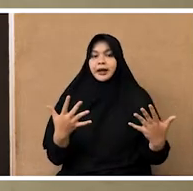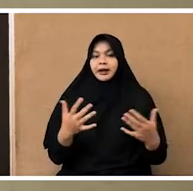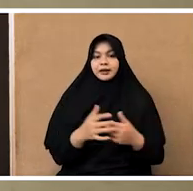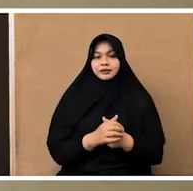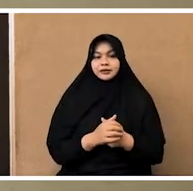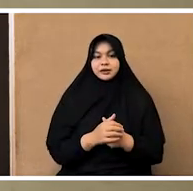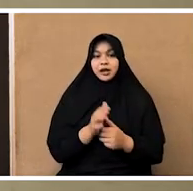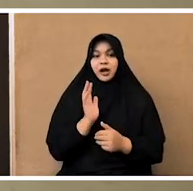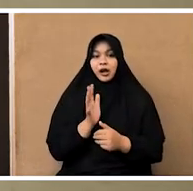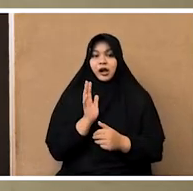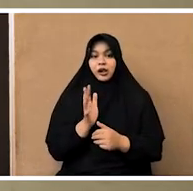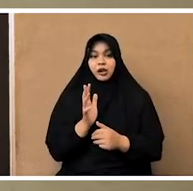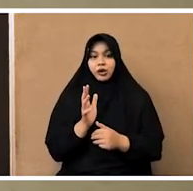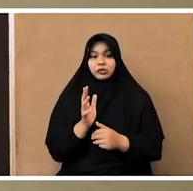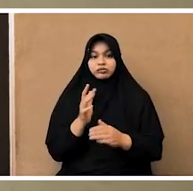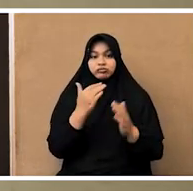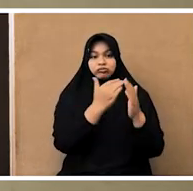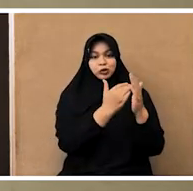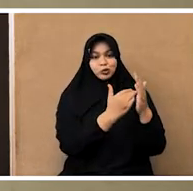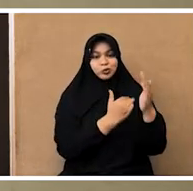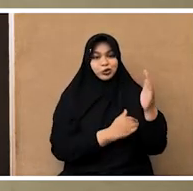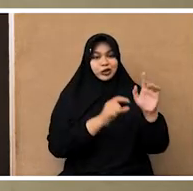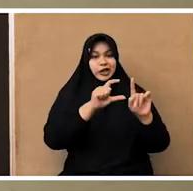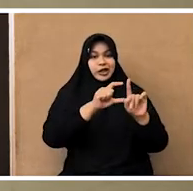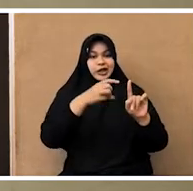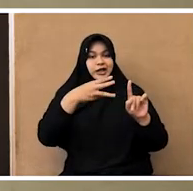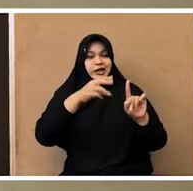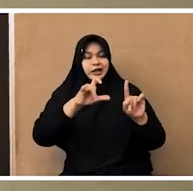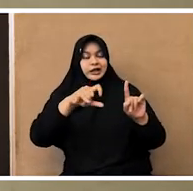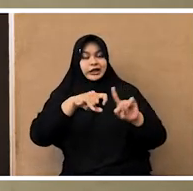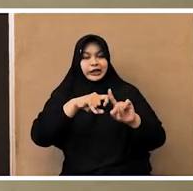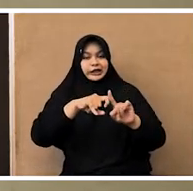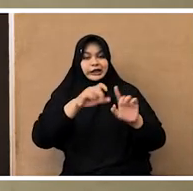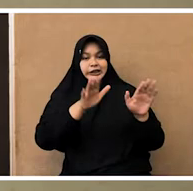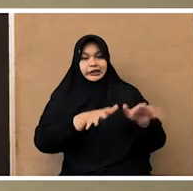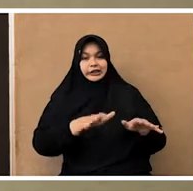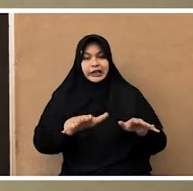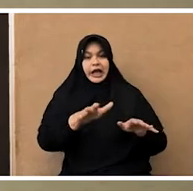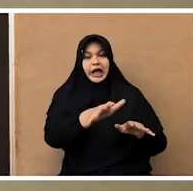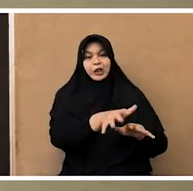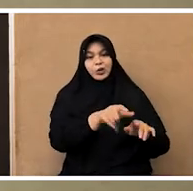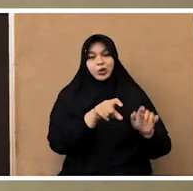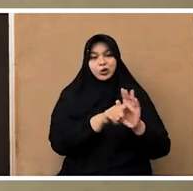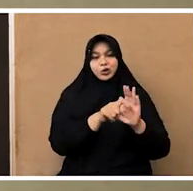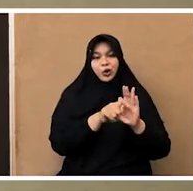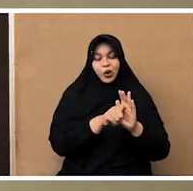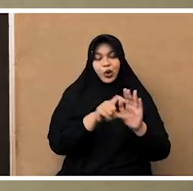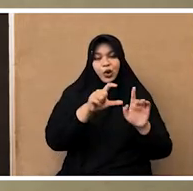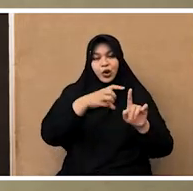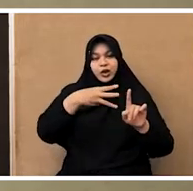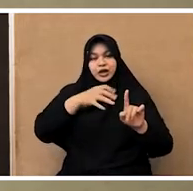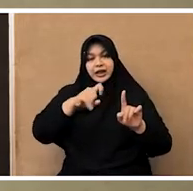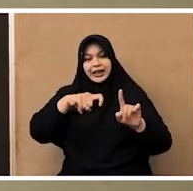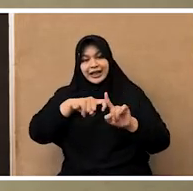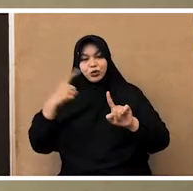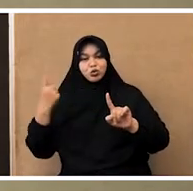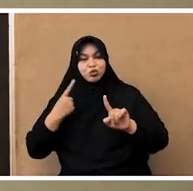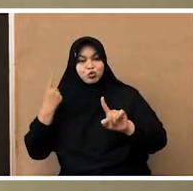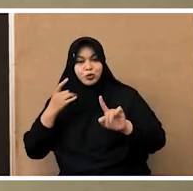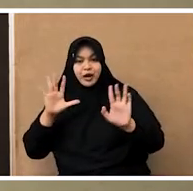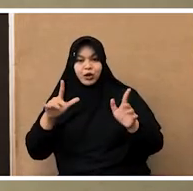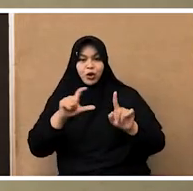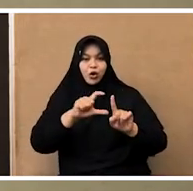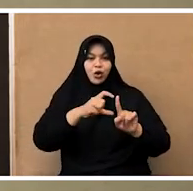ketika rumusan delik yang diatur yaitu delik misalkan delik umum atau delik aduan gitu ya